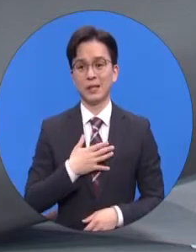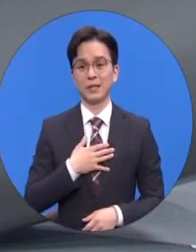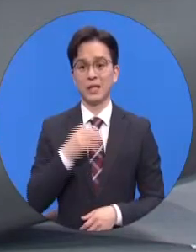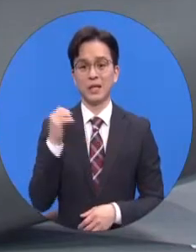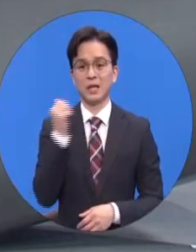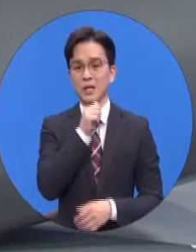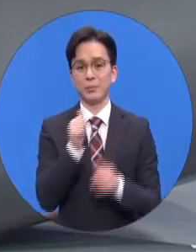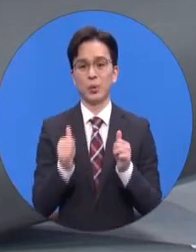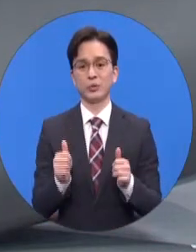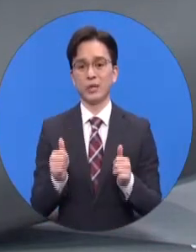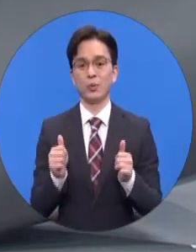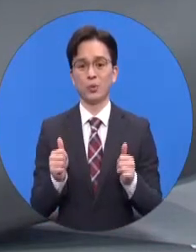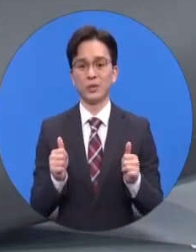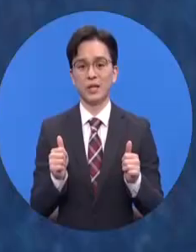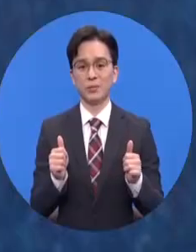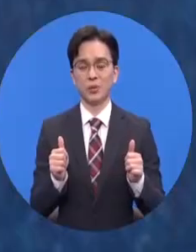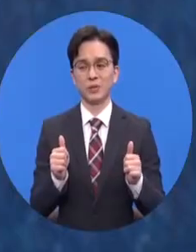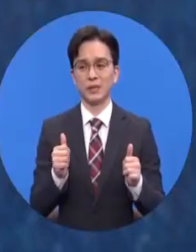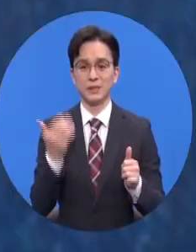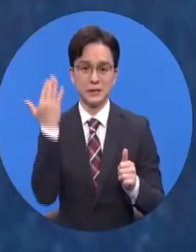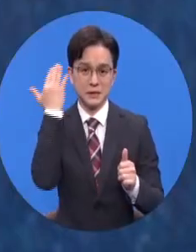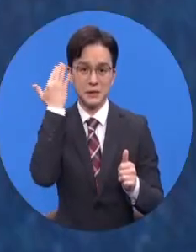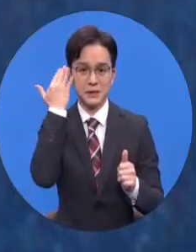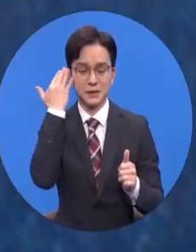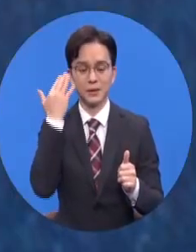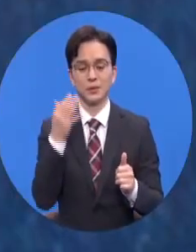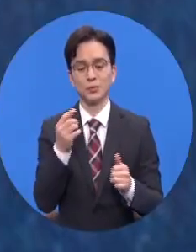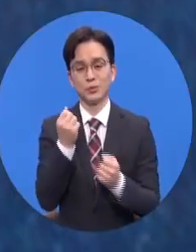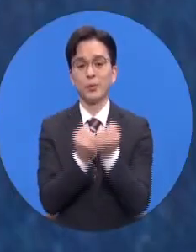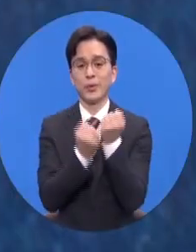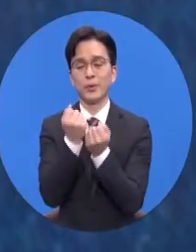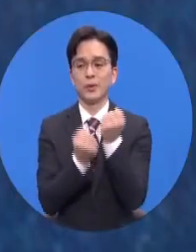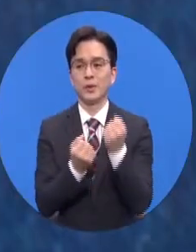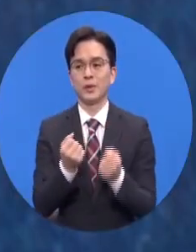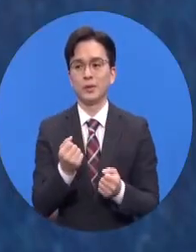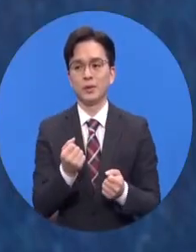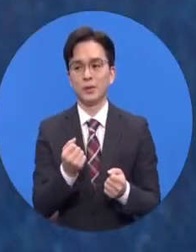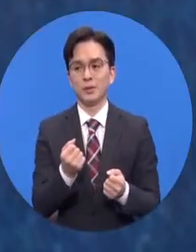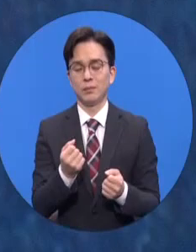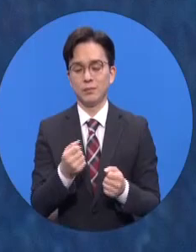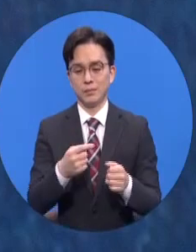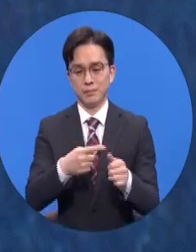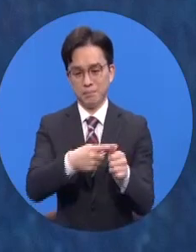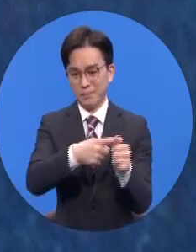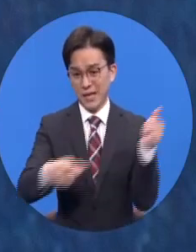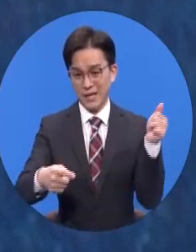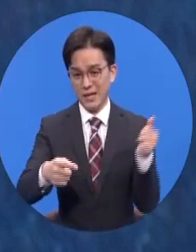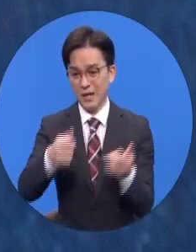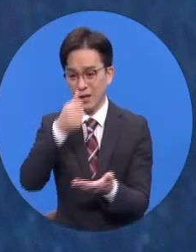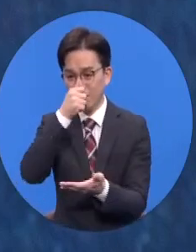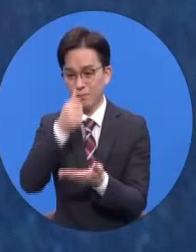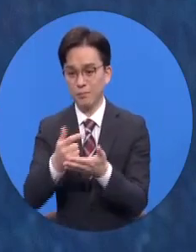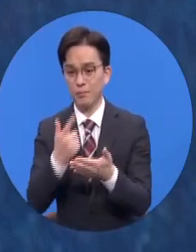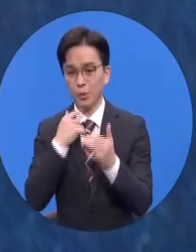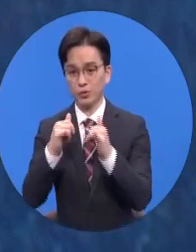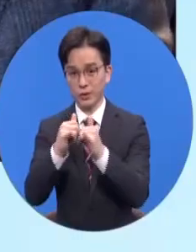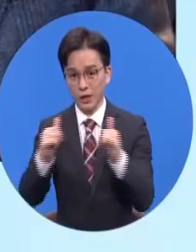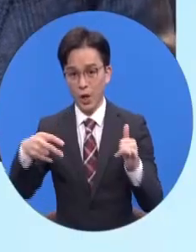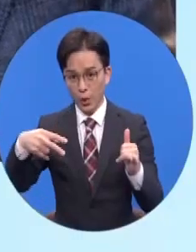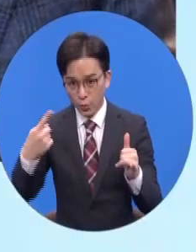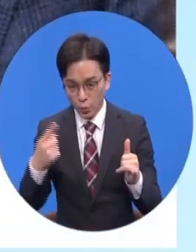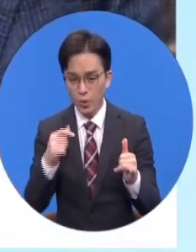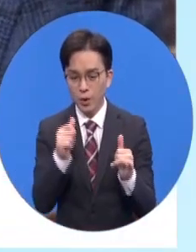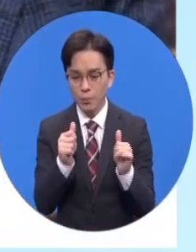해 명이라 변소를 하자면 사실 뭐 사례를 저지른 사람도 당연하게도 헌법상 변호인의 조력을 받을